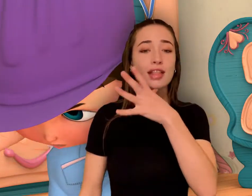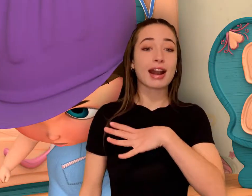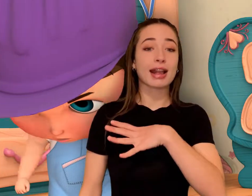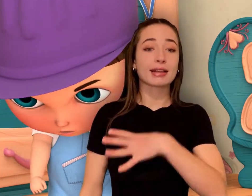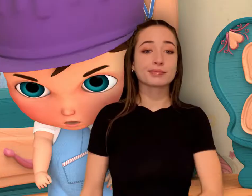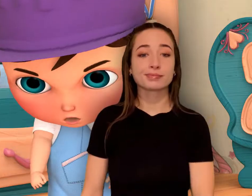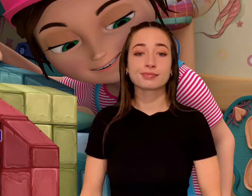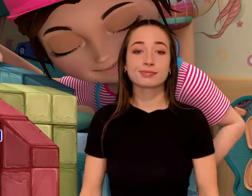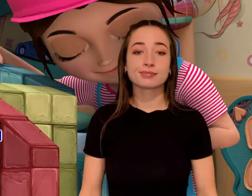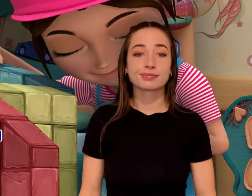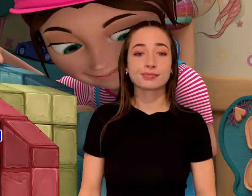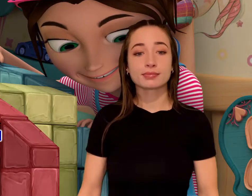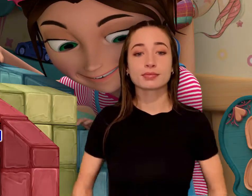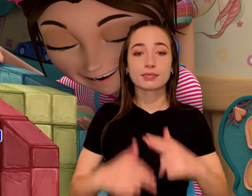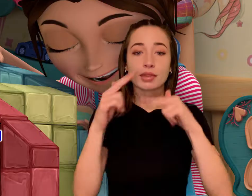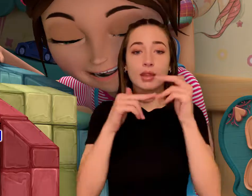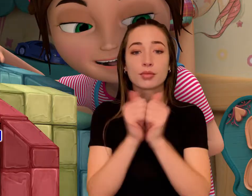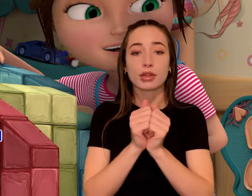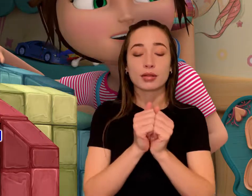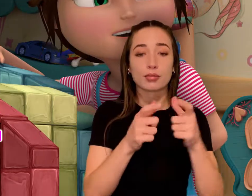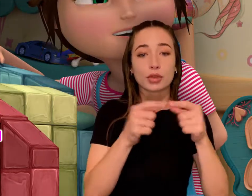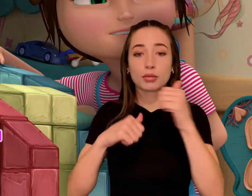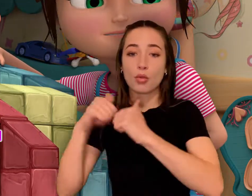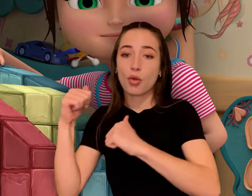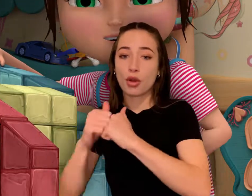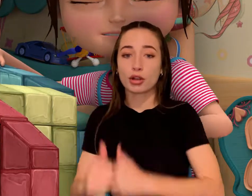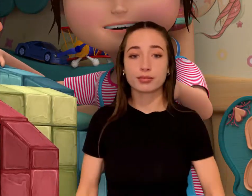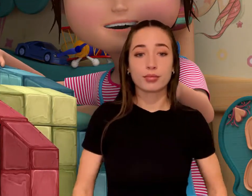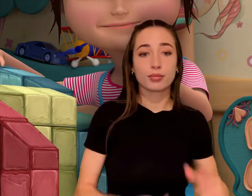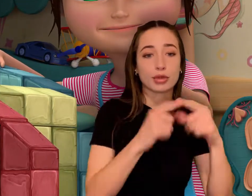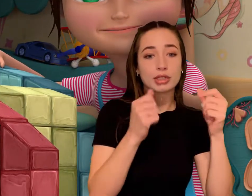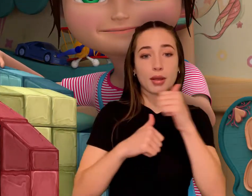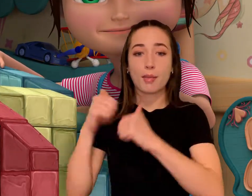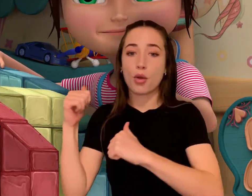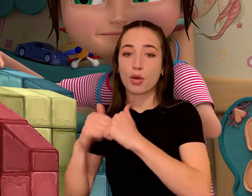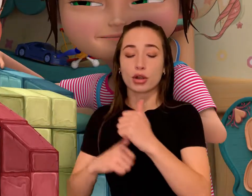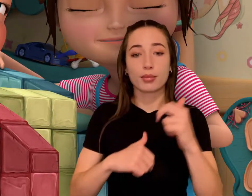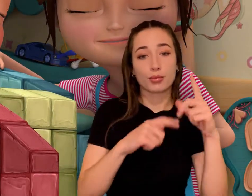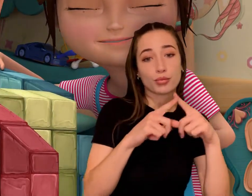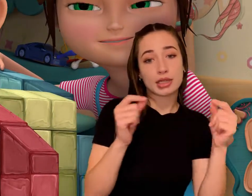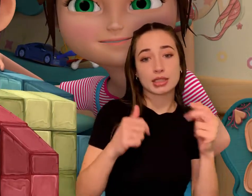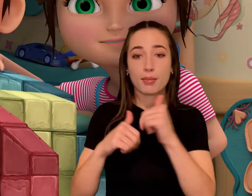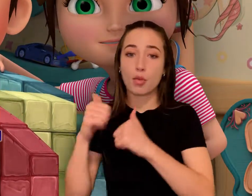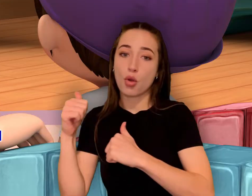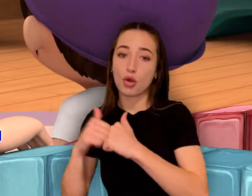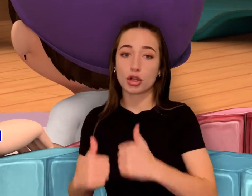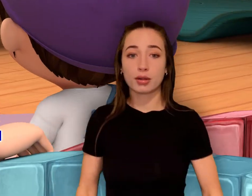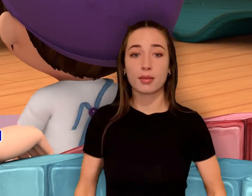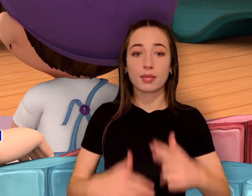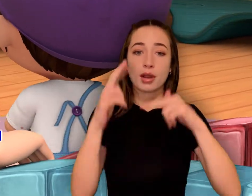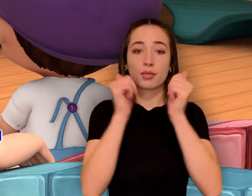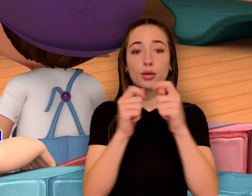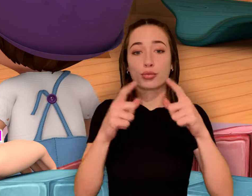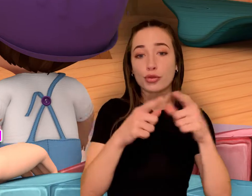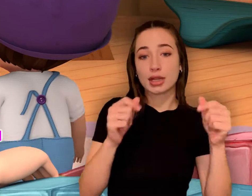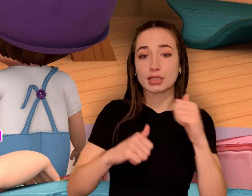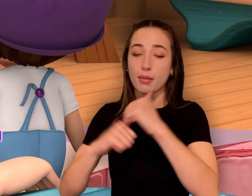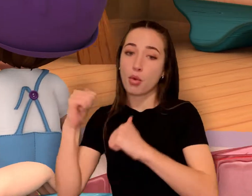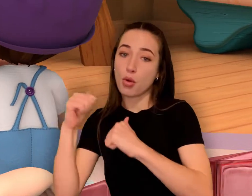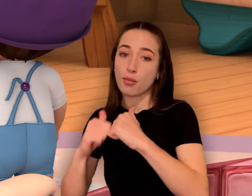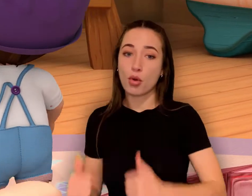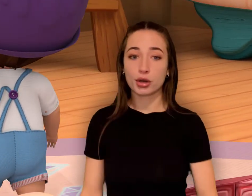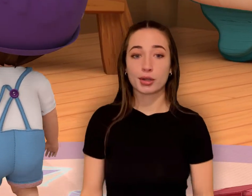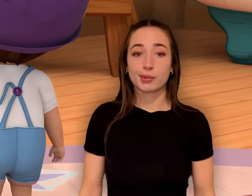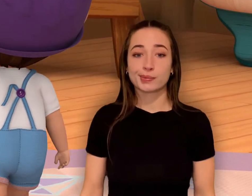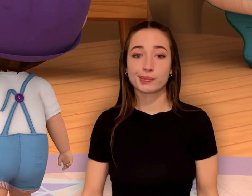うしましょう。ロート石でかけろ、かけろ、かけろ。ロート石でか